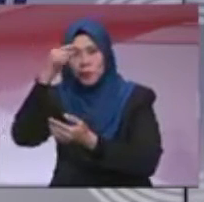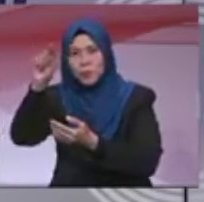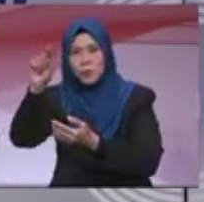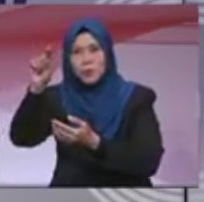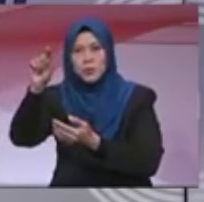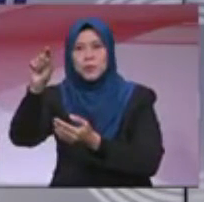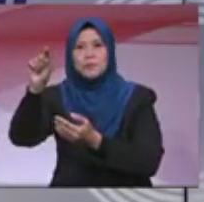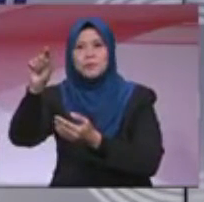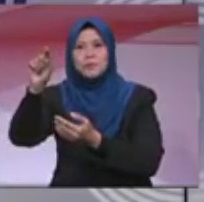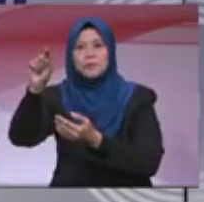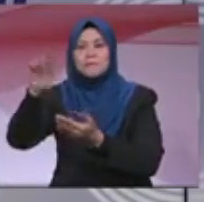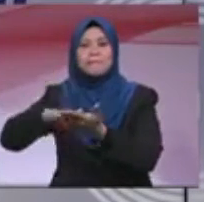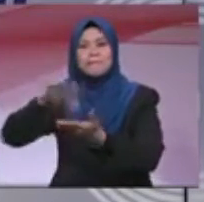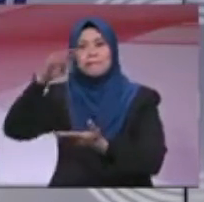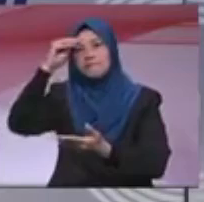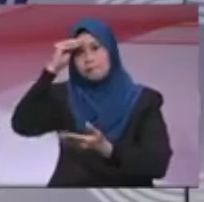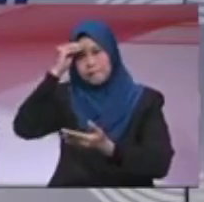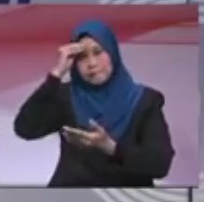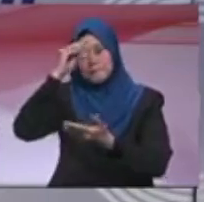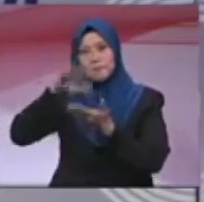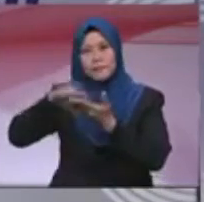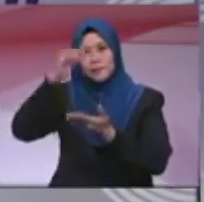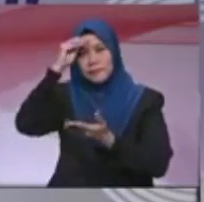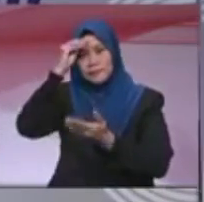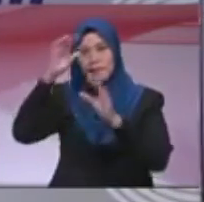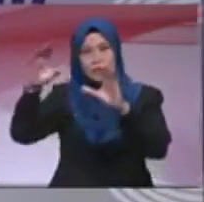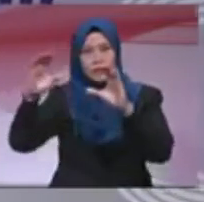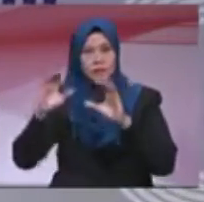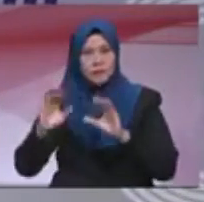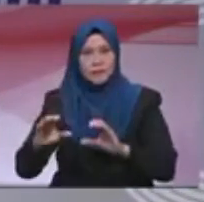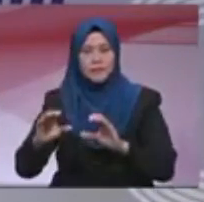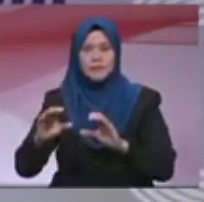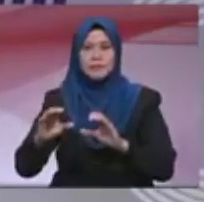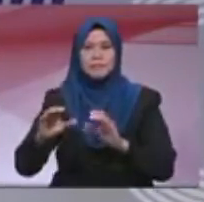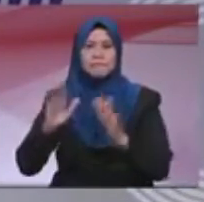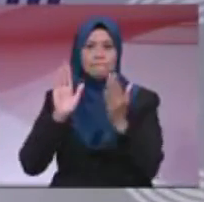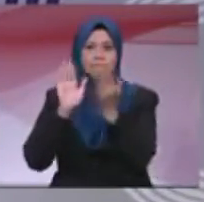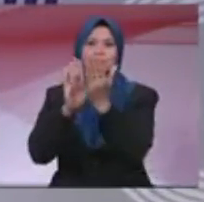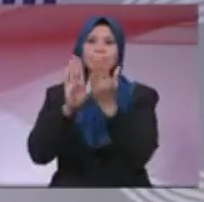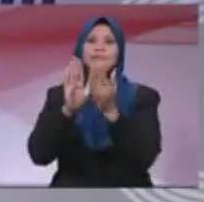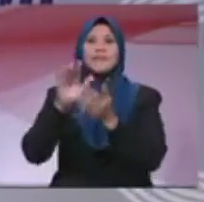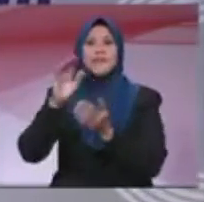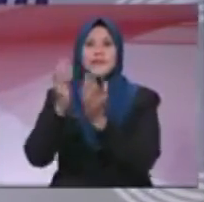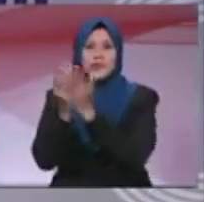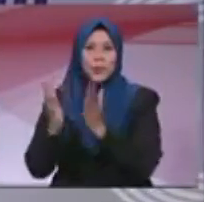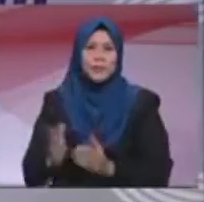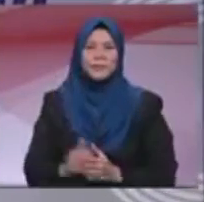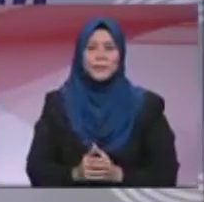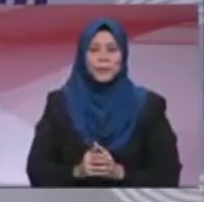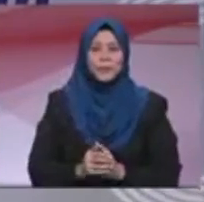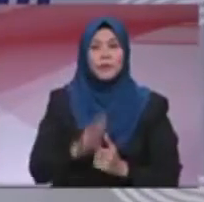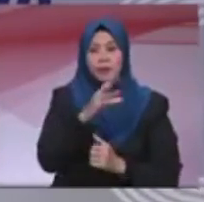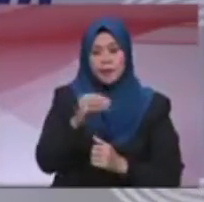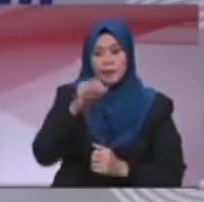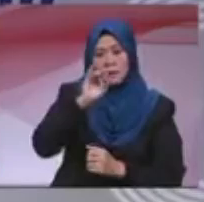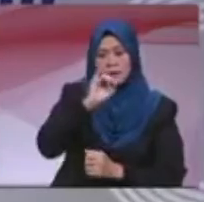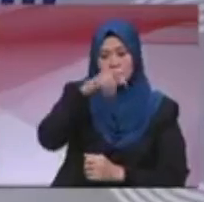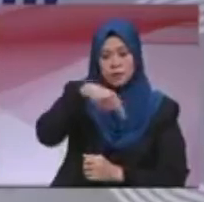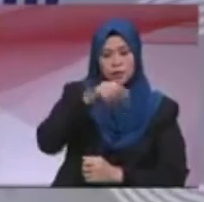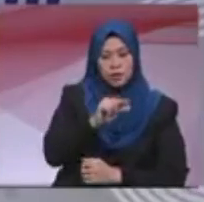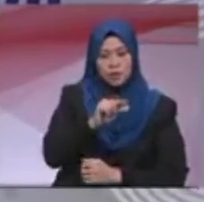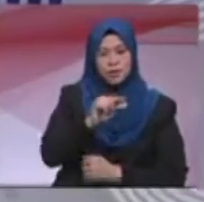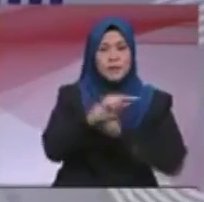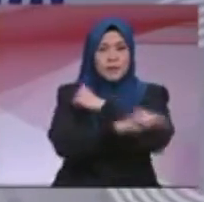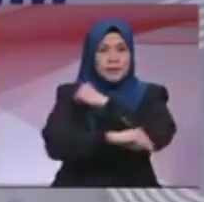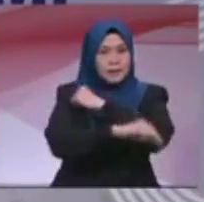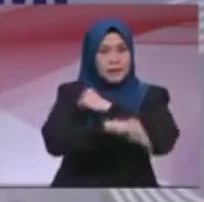untuk melaksanakan pengajaran dan pembelajaran secara hybrid di kolej. Bagi IPG, di negeri